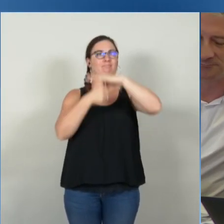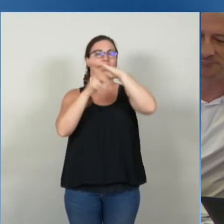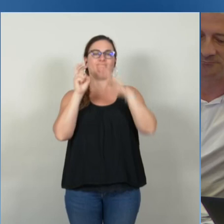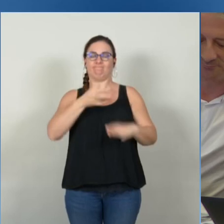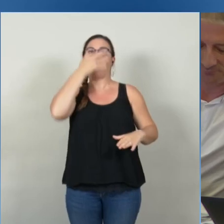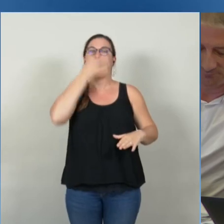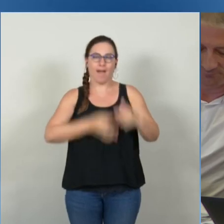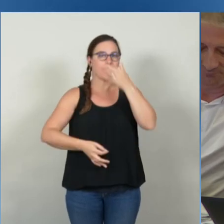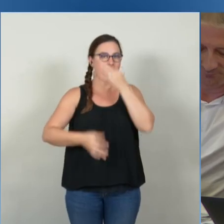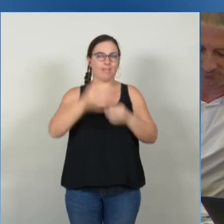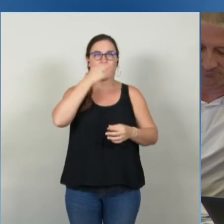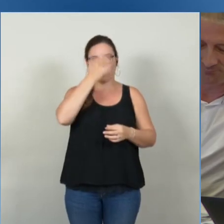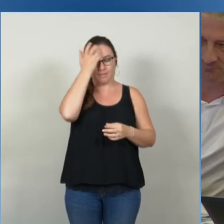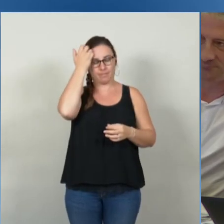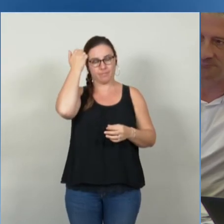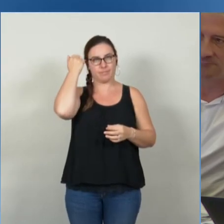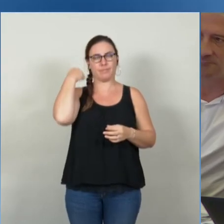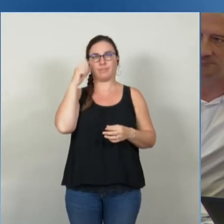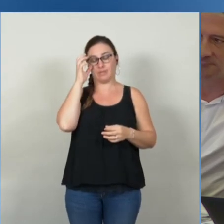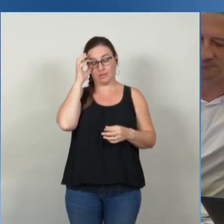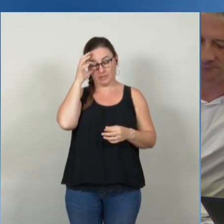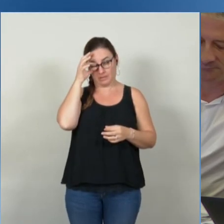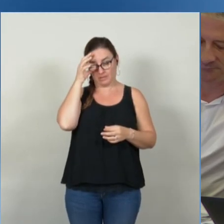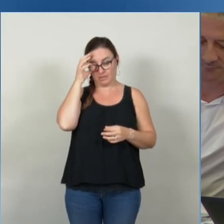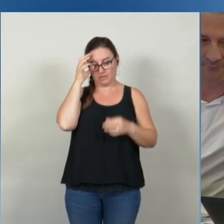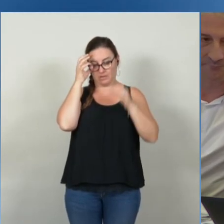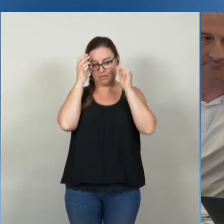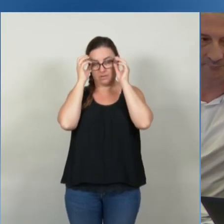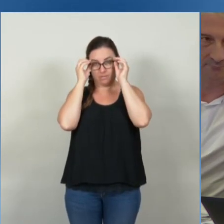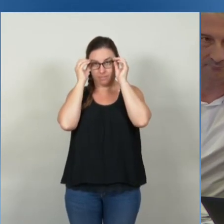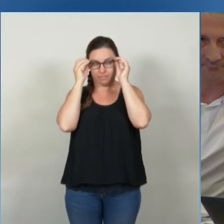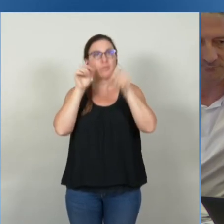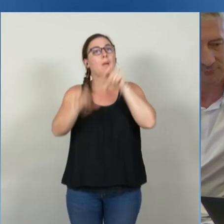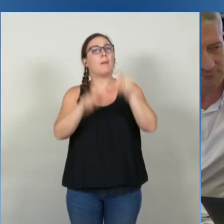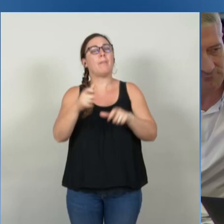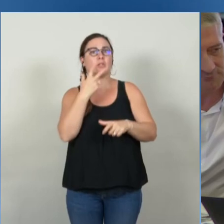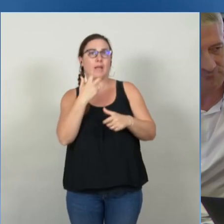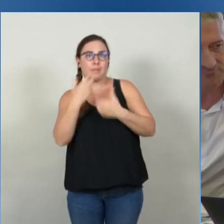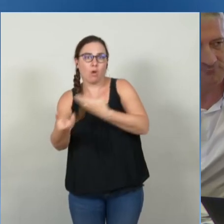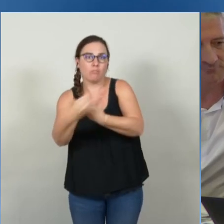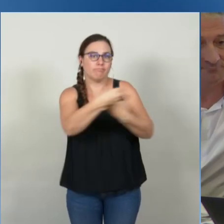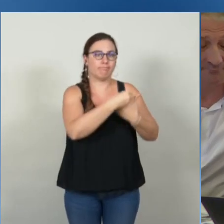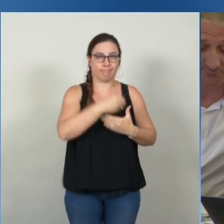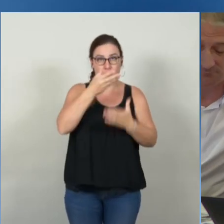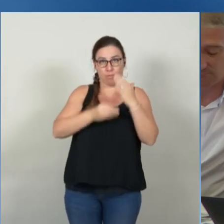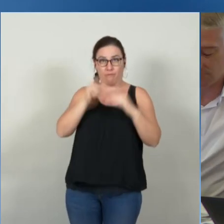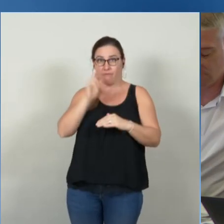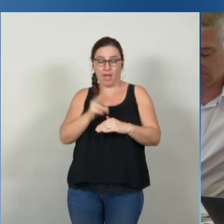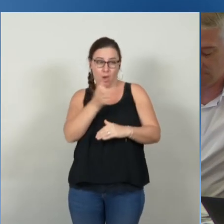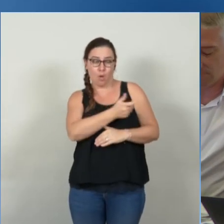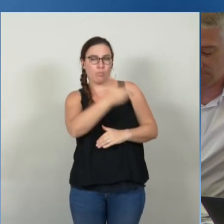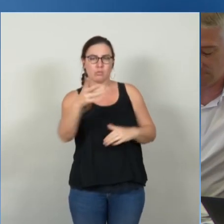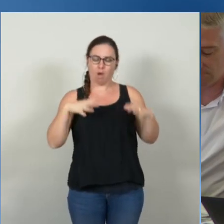de beaucoup d'habitants elle est restée parfois un écho lointain dans lequel ils ne se sont pas sentis